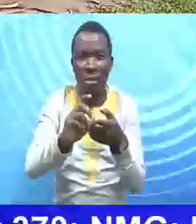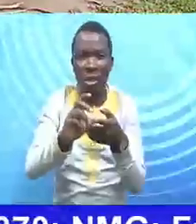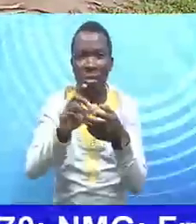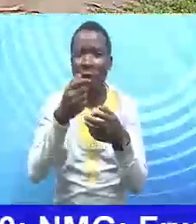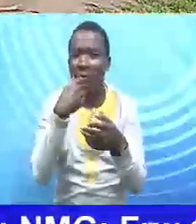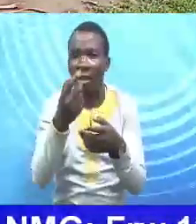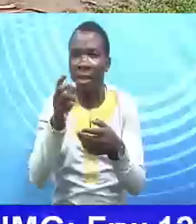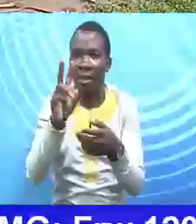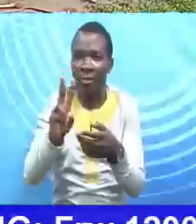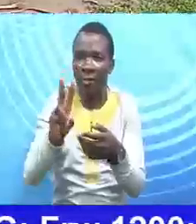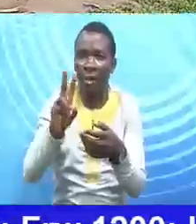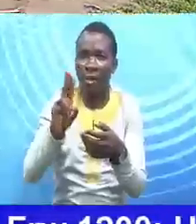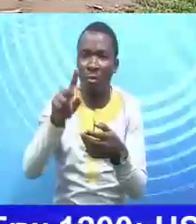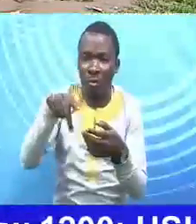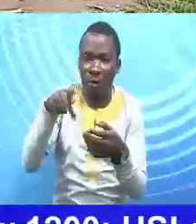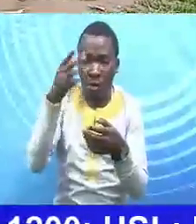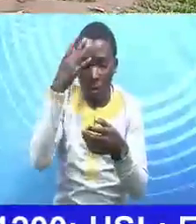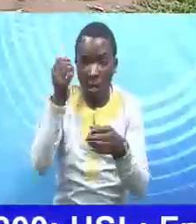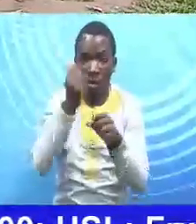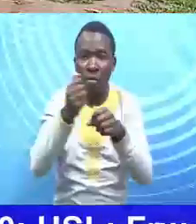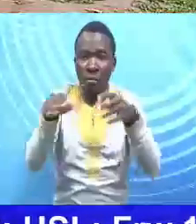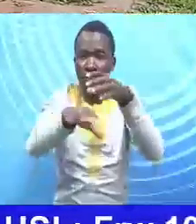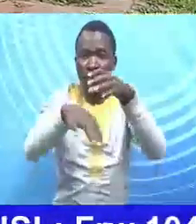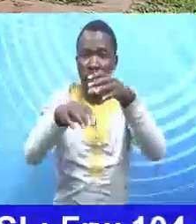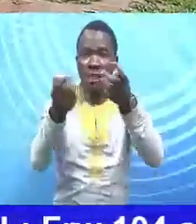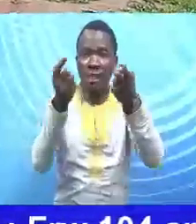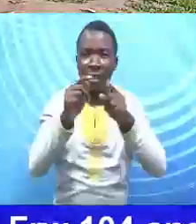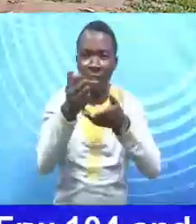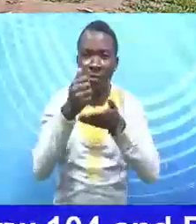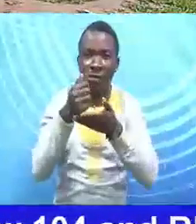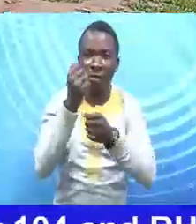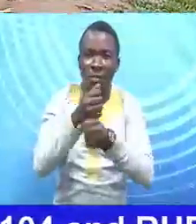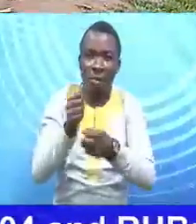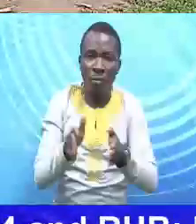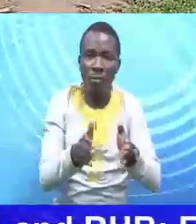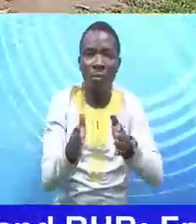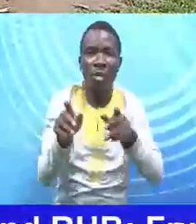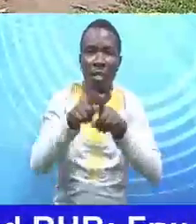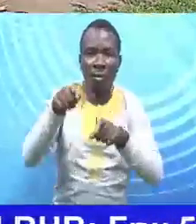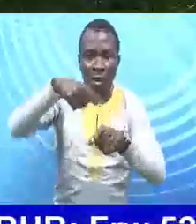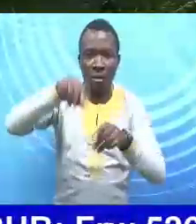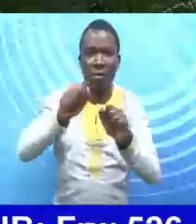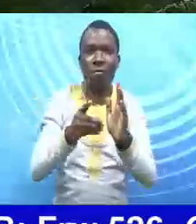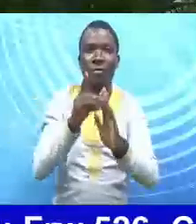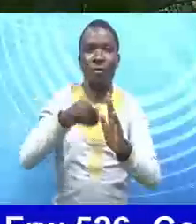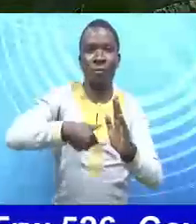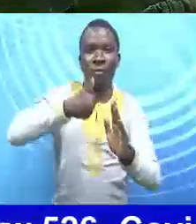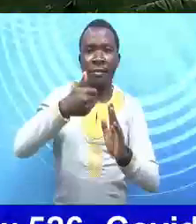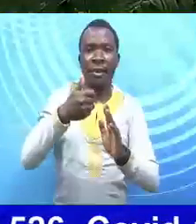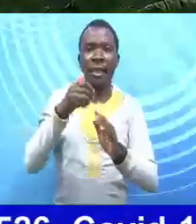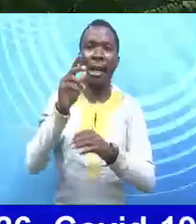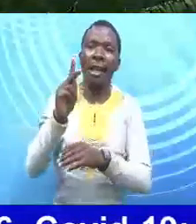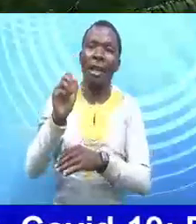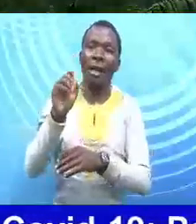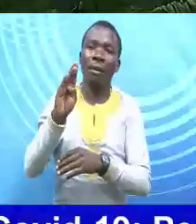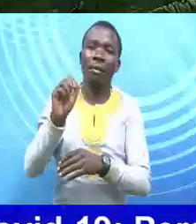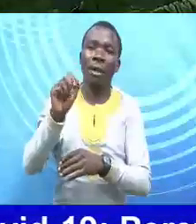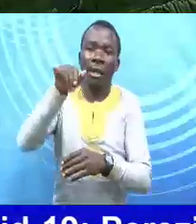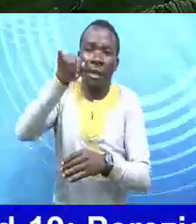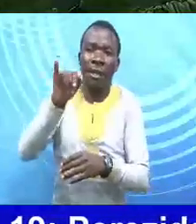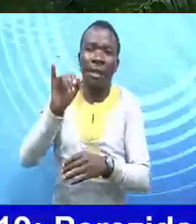VUP dore VUP ikora muri bino bice ikazi kadufasha gukora umuhanda natwe tukabasha kwiteza imbere kabayiza arikade